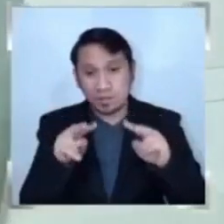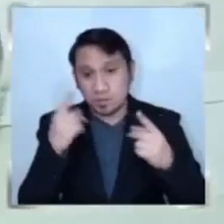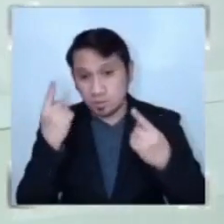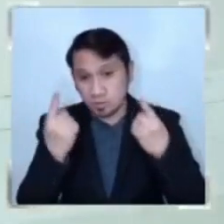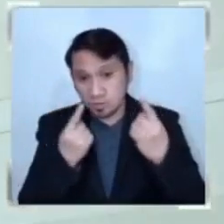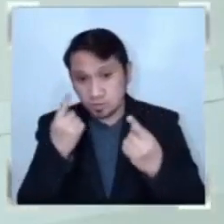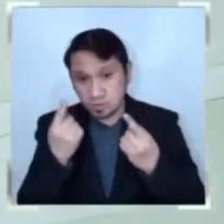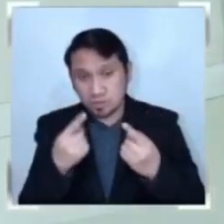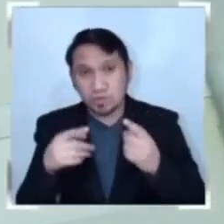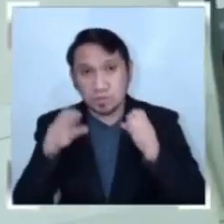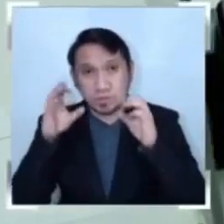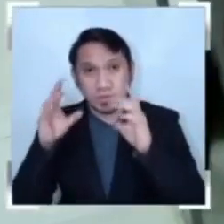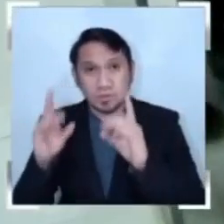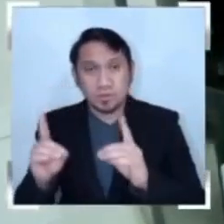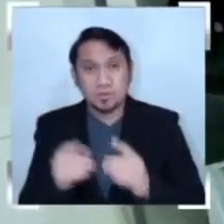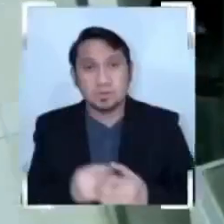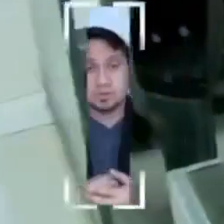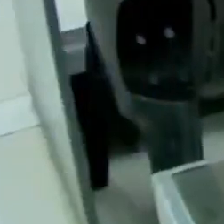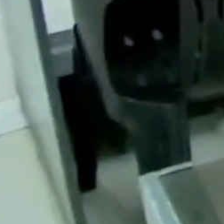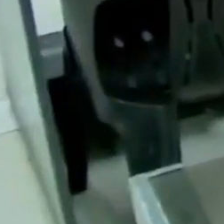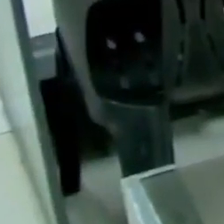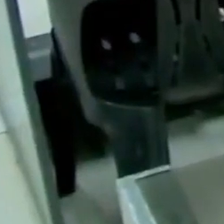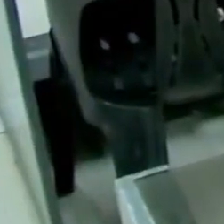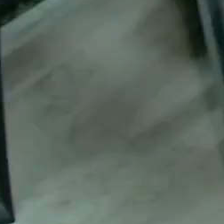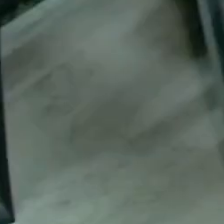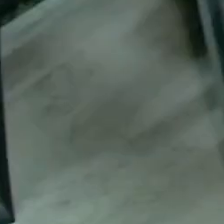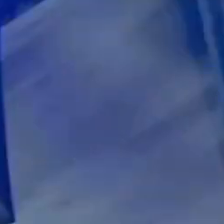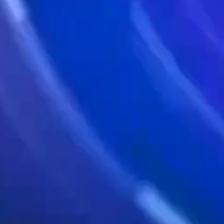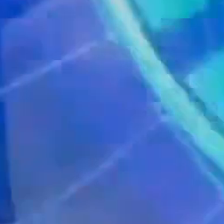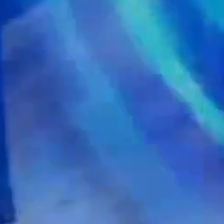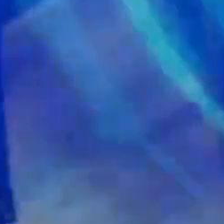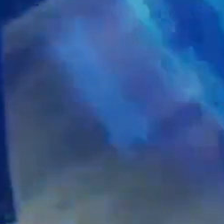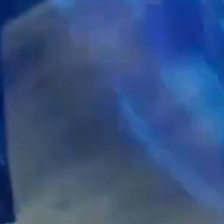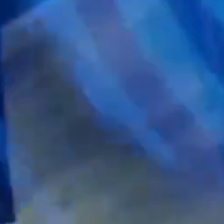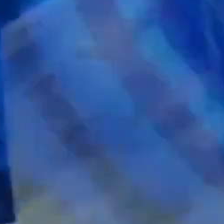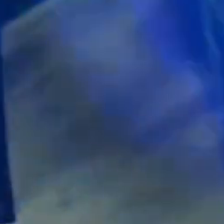ng edukasyon. Ako si Marisol Abdurraman, ang inyong saksi